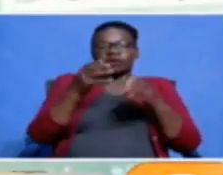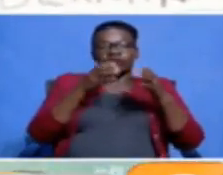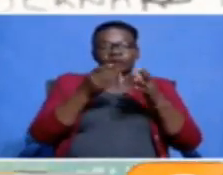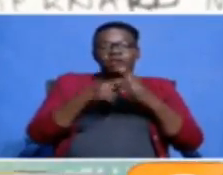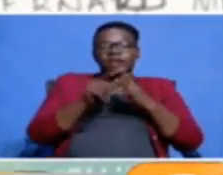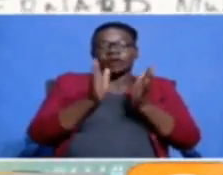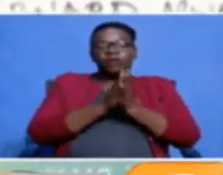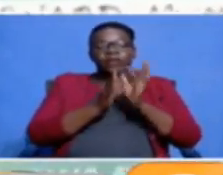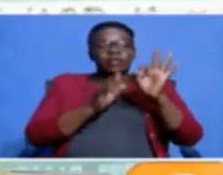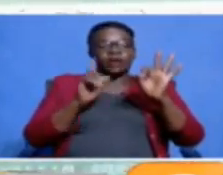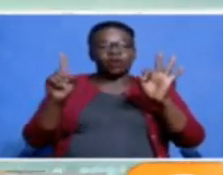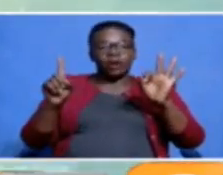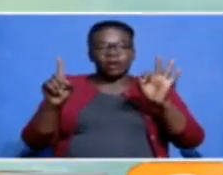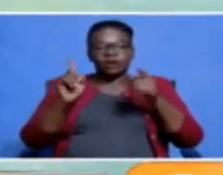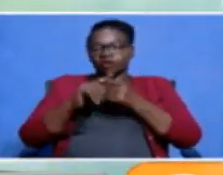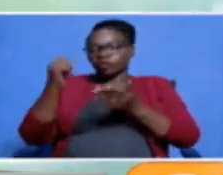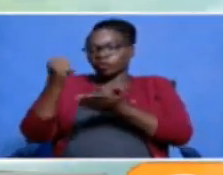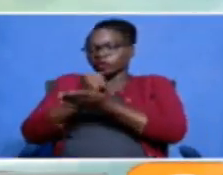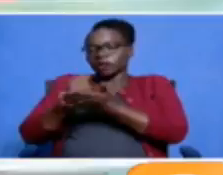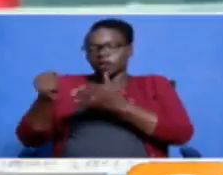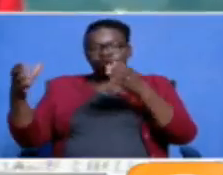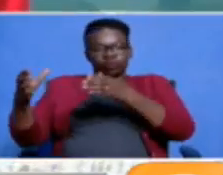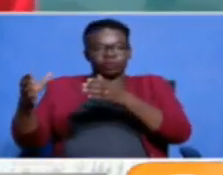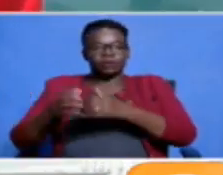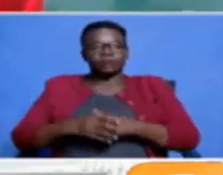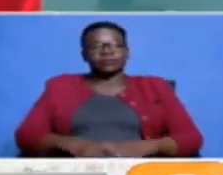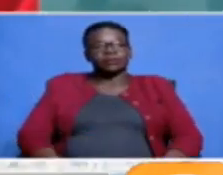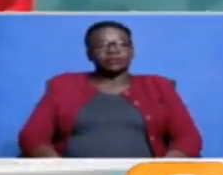3-1 victory away to Posta Rangers.